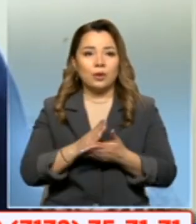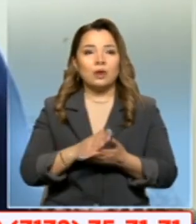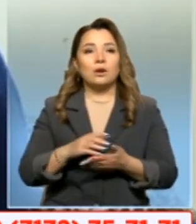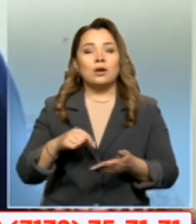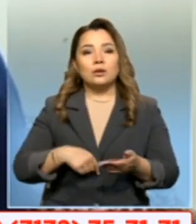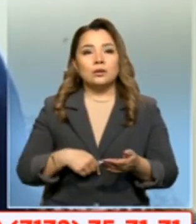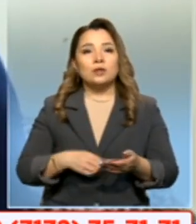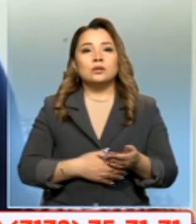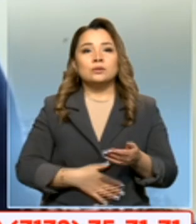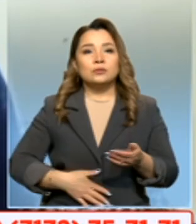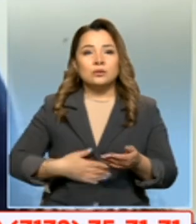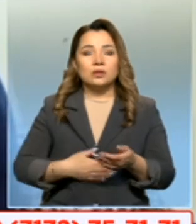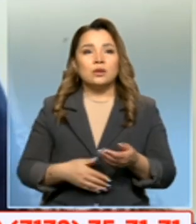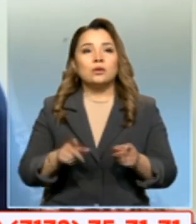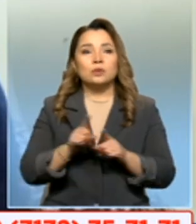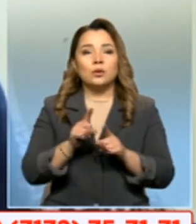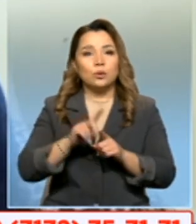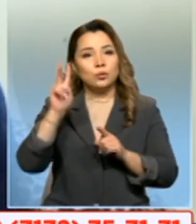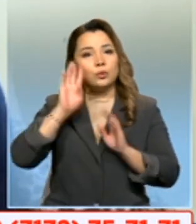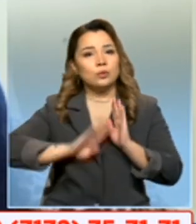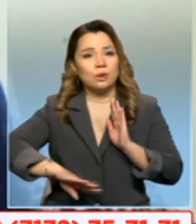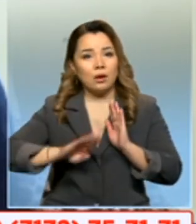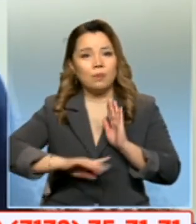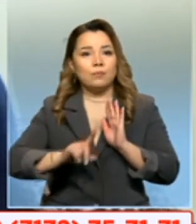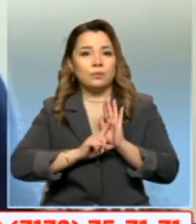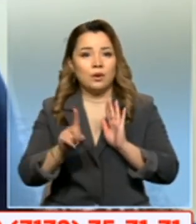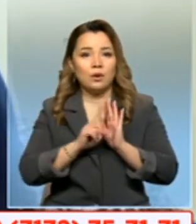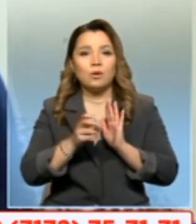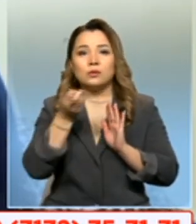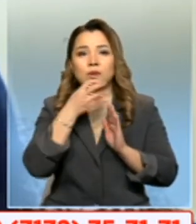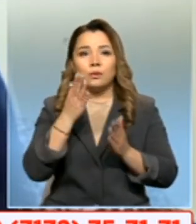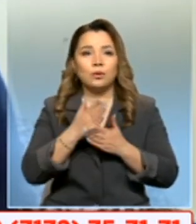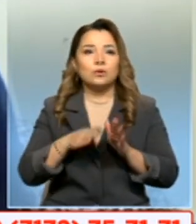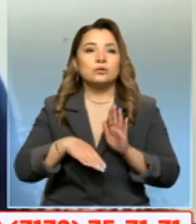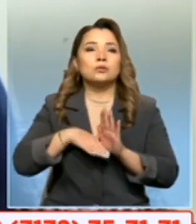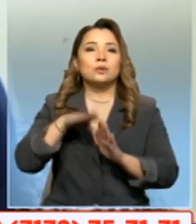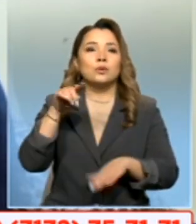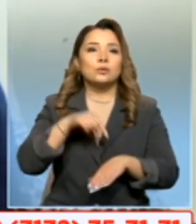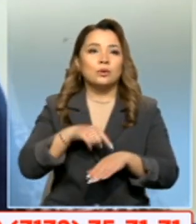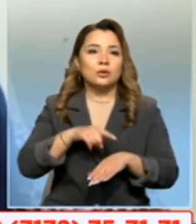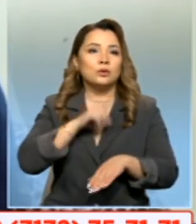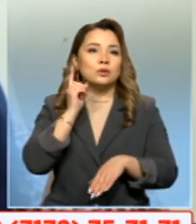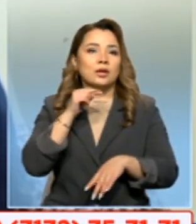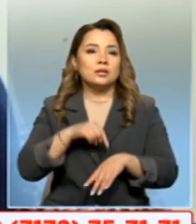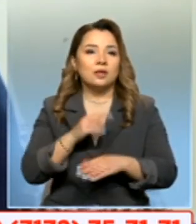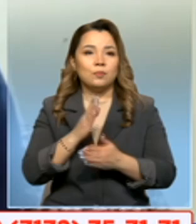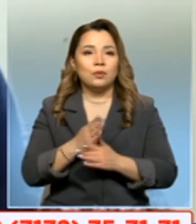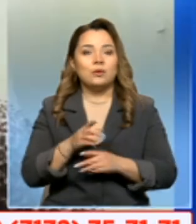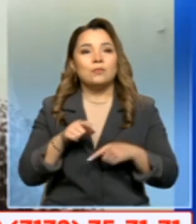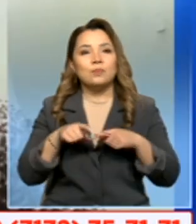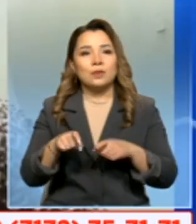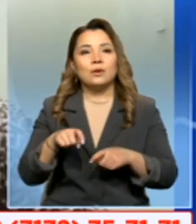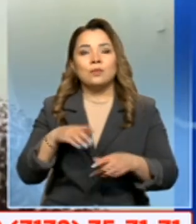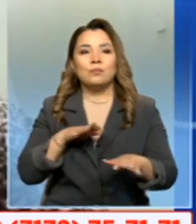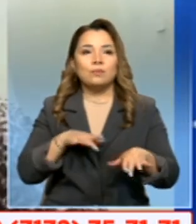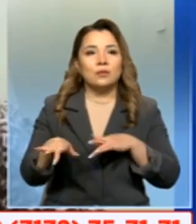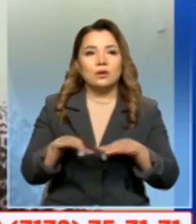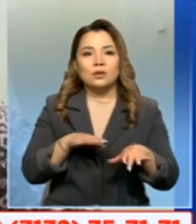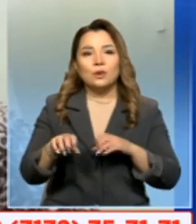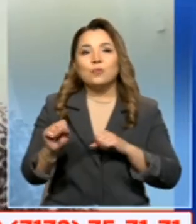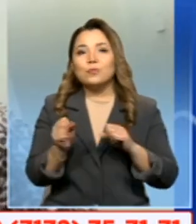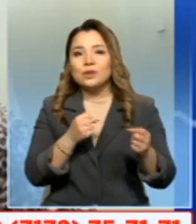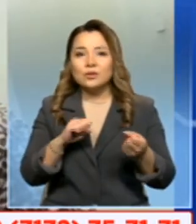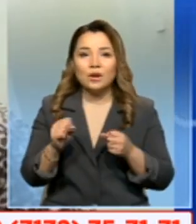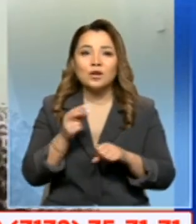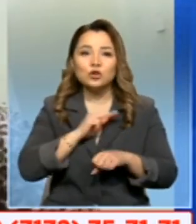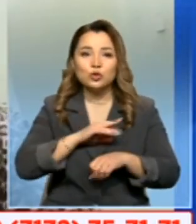қату мәселесінен құтылдым. Өзімді бір жас арып кеткен сияқты, жас сезінем, жүгіріп, қимылым ширақ